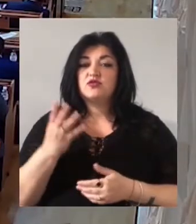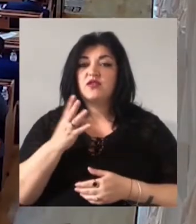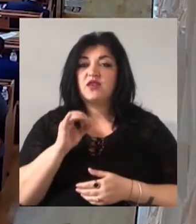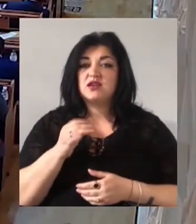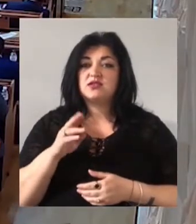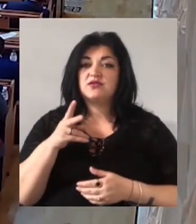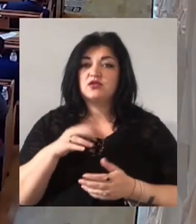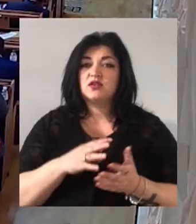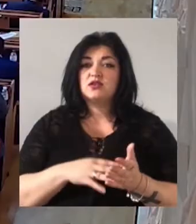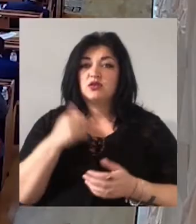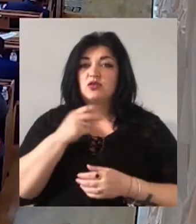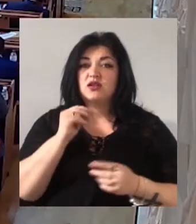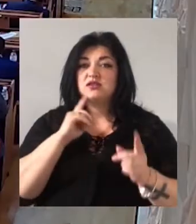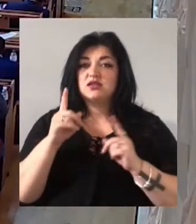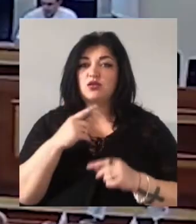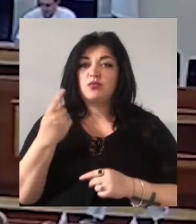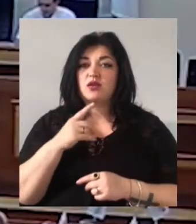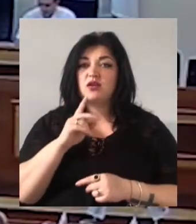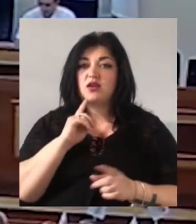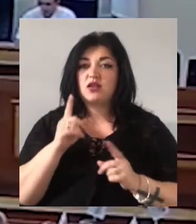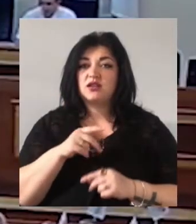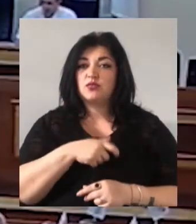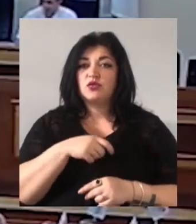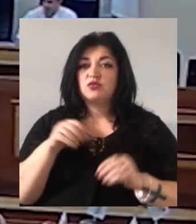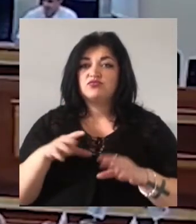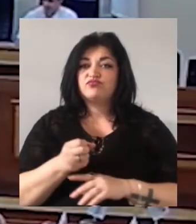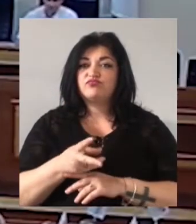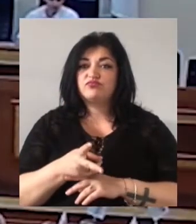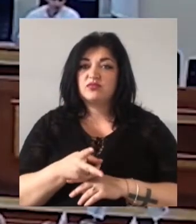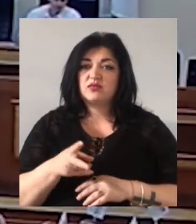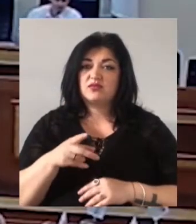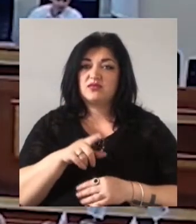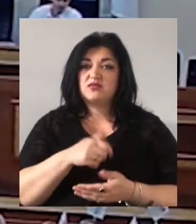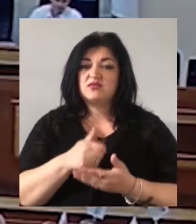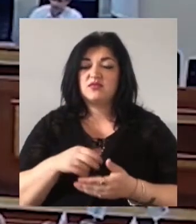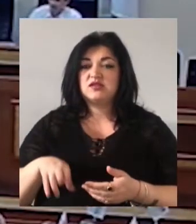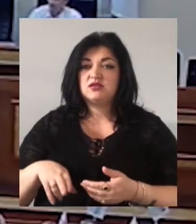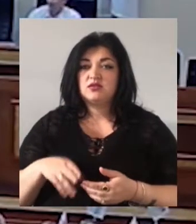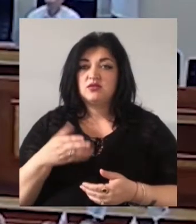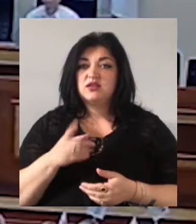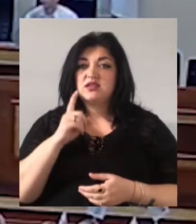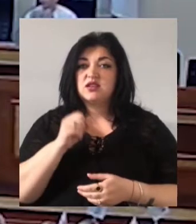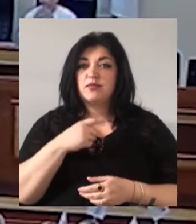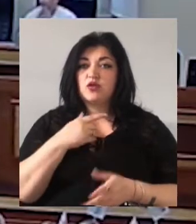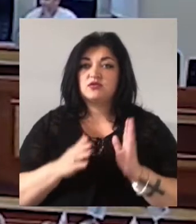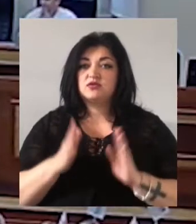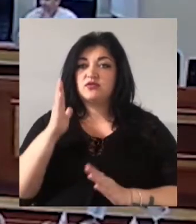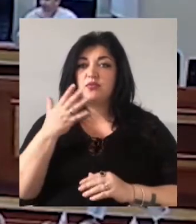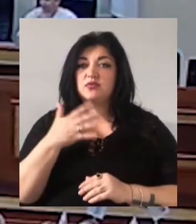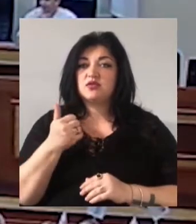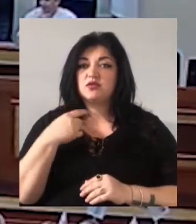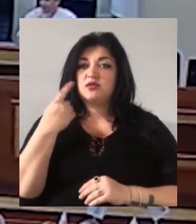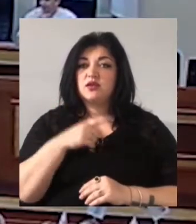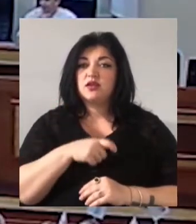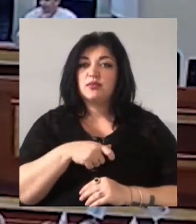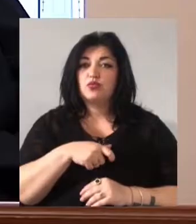сесії облради депутати вирішили звільнити Олександра Ройтбурда з посади директора художнього музею. За проголосував 51 депутат, троє